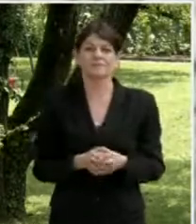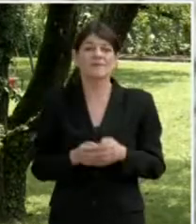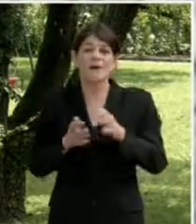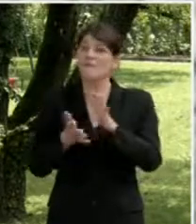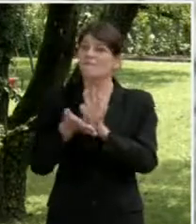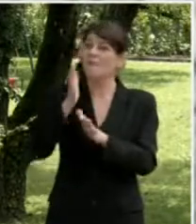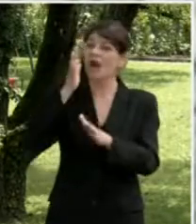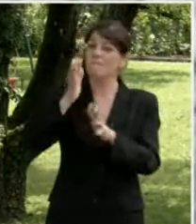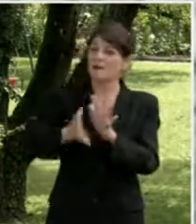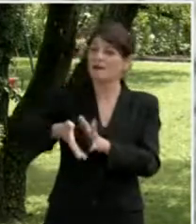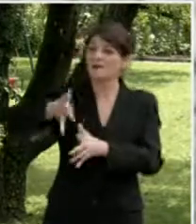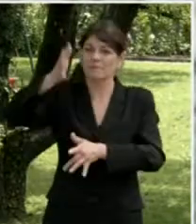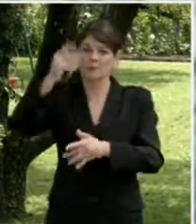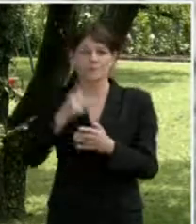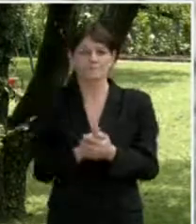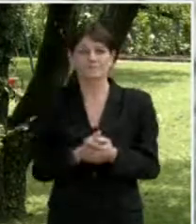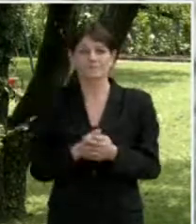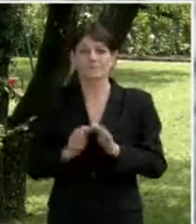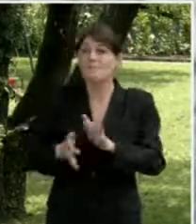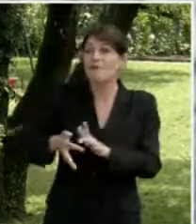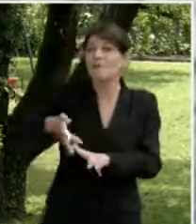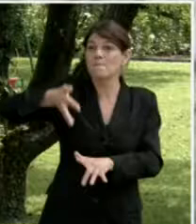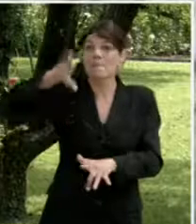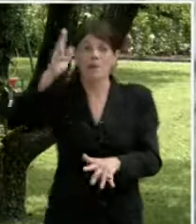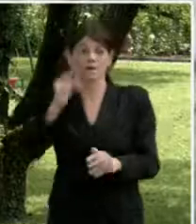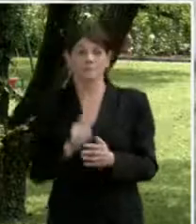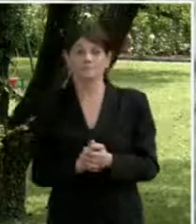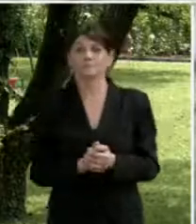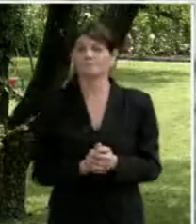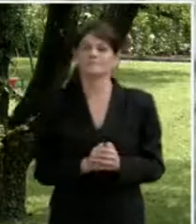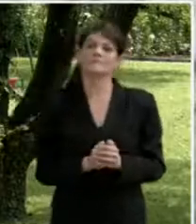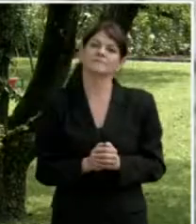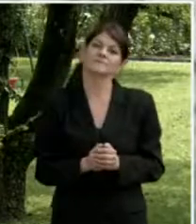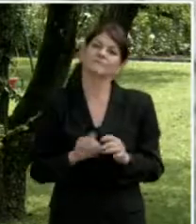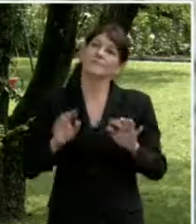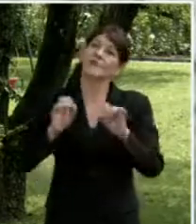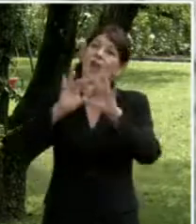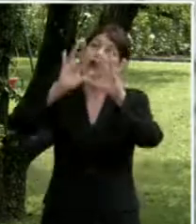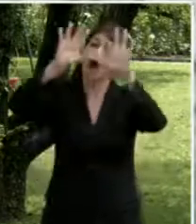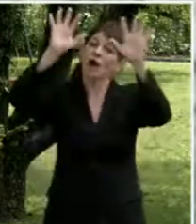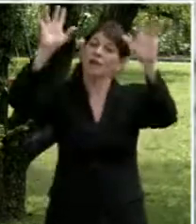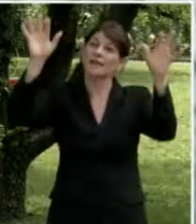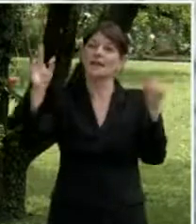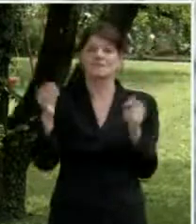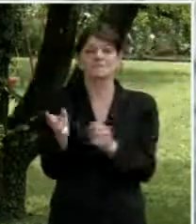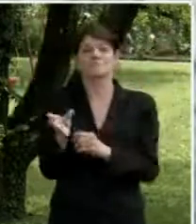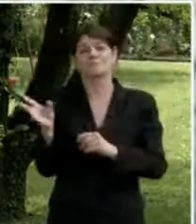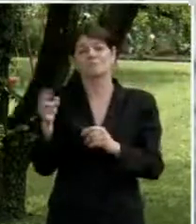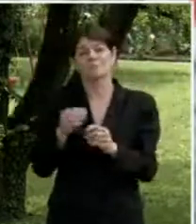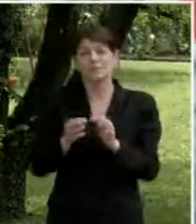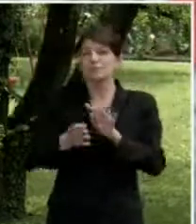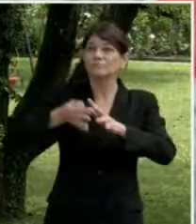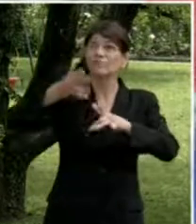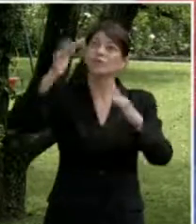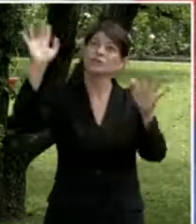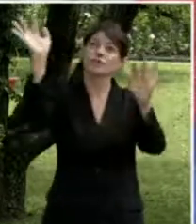Flamme empor, Flamme empor, leuchtest mit